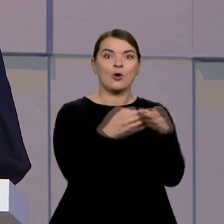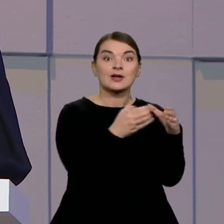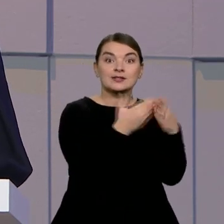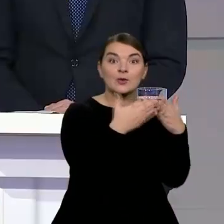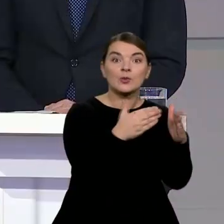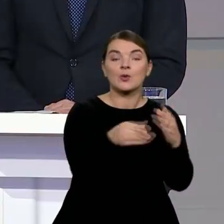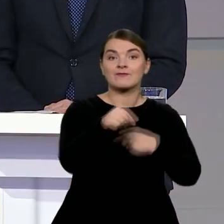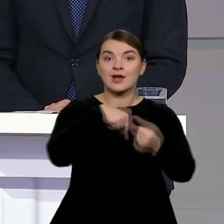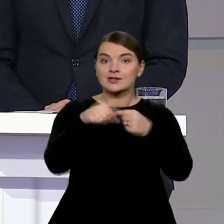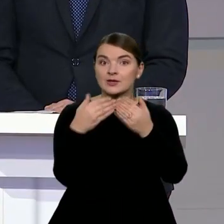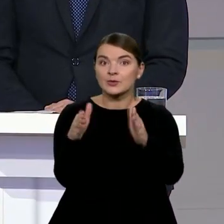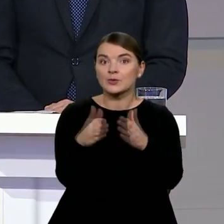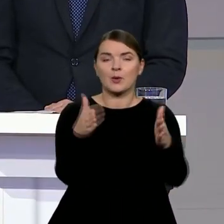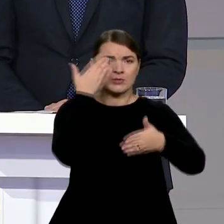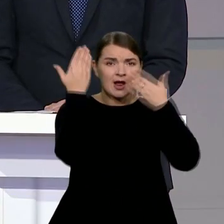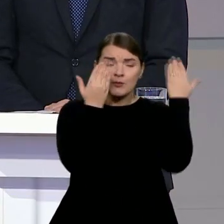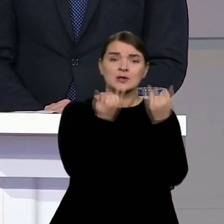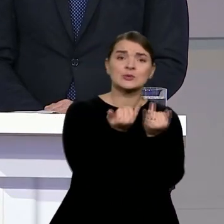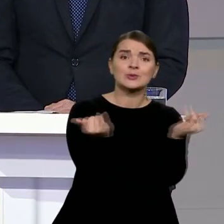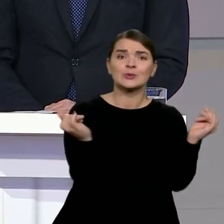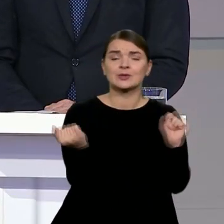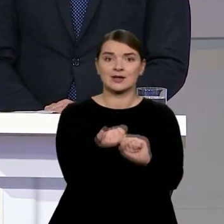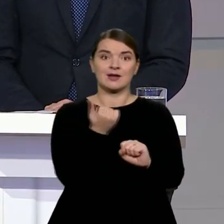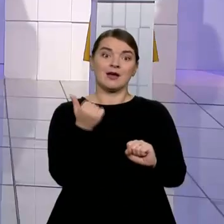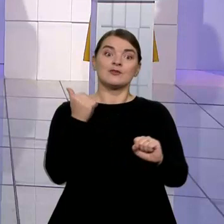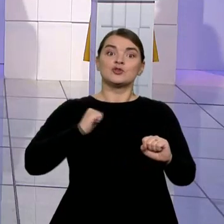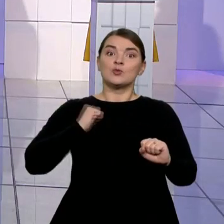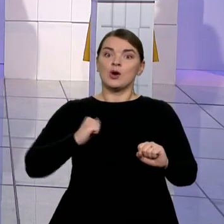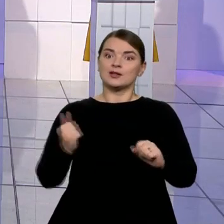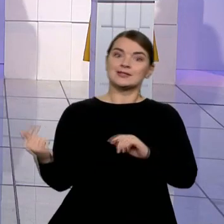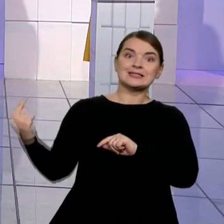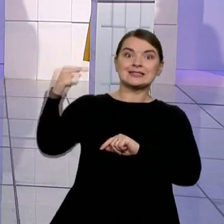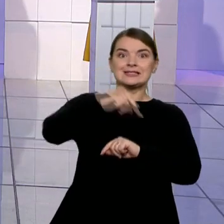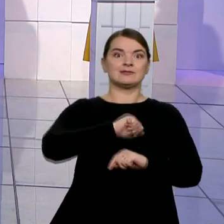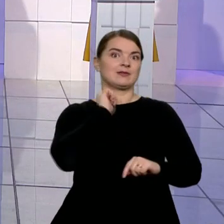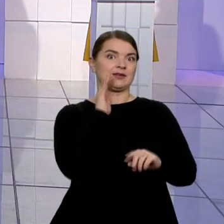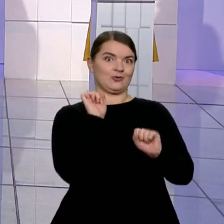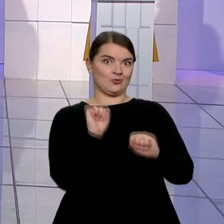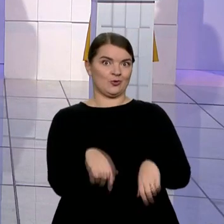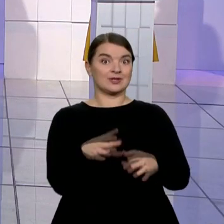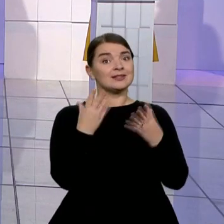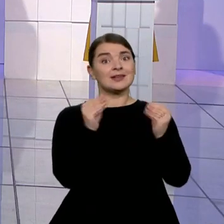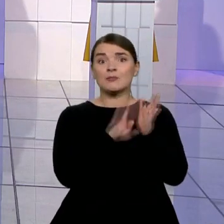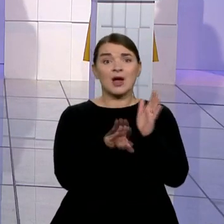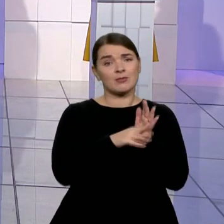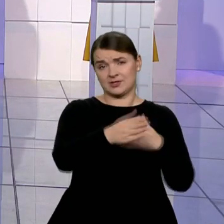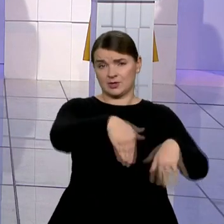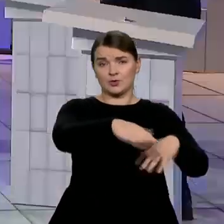verslų arba pramogų, kurios iš tikrųjų patrauktų kiekvieną dieną, nes iš tikrųjų paprastomis dienomis tai tikrai ten nėra